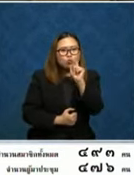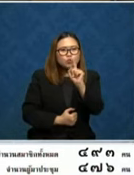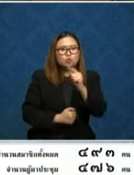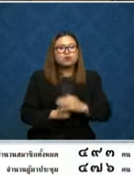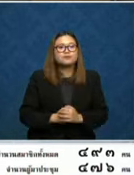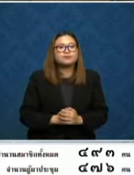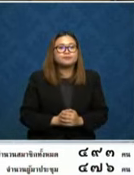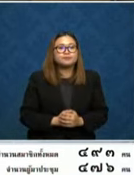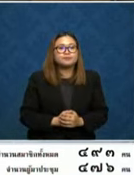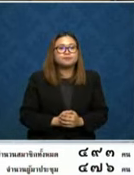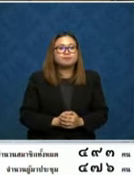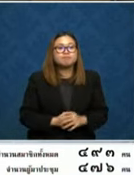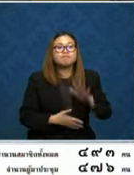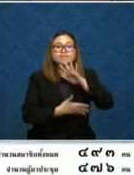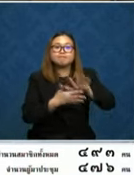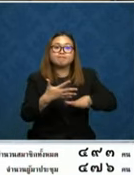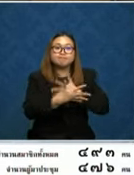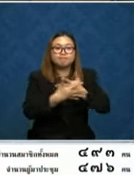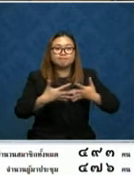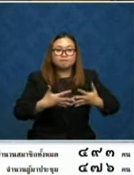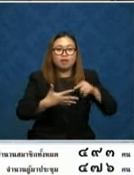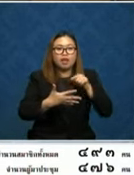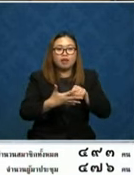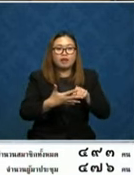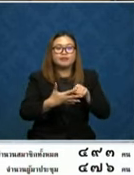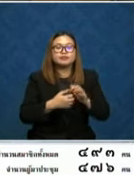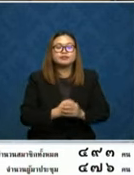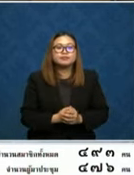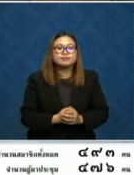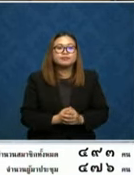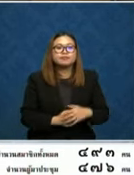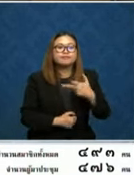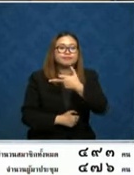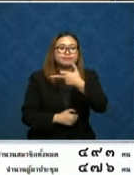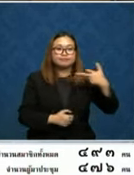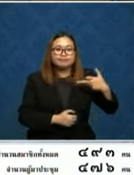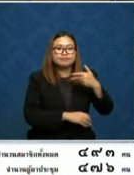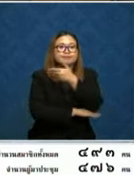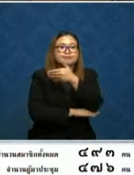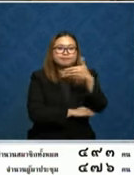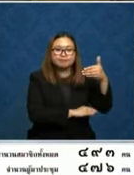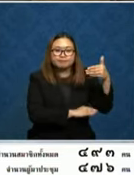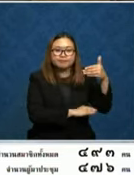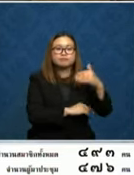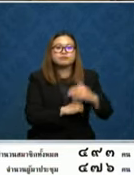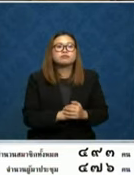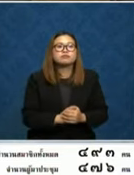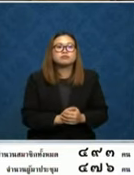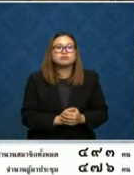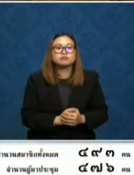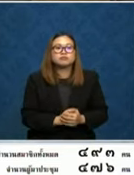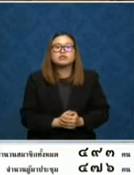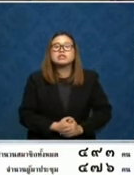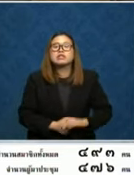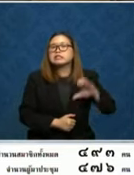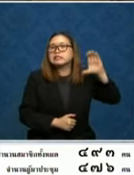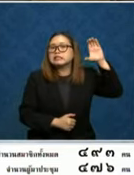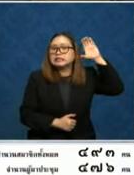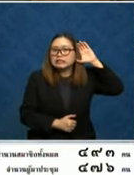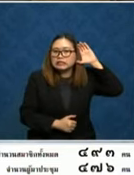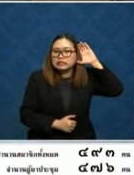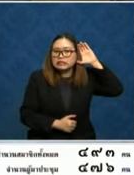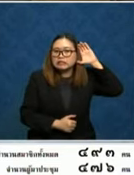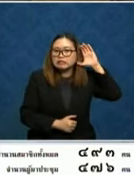การแผนในการทำให้การบินไทยเป็นสายการบินแห่งชาติที่ได้รับความนิยมเชื่อถือในอดีตที่ผ่านม